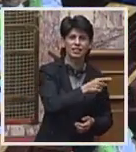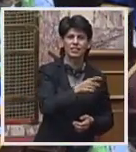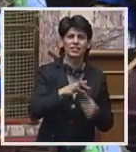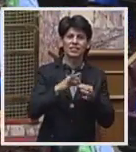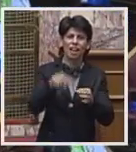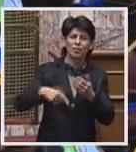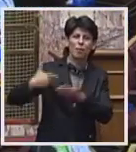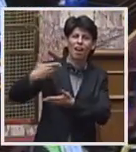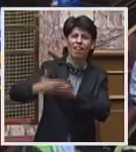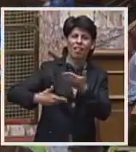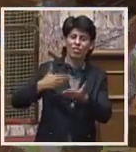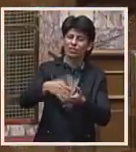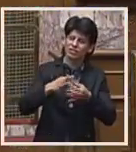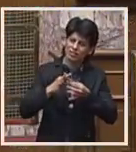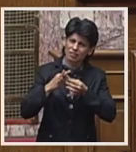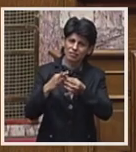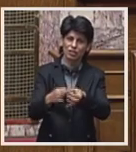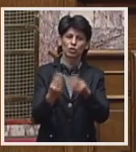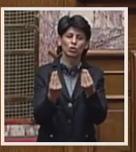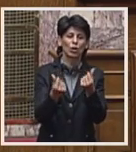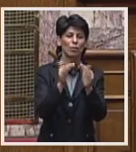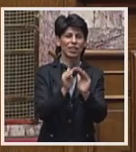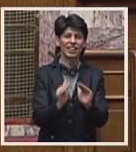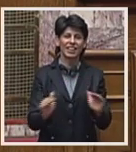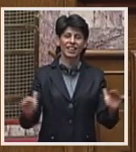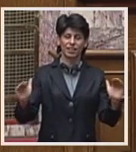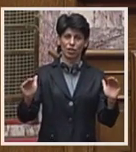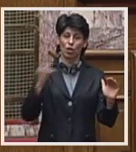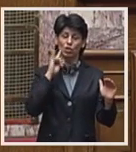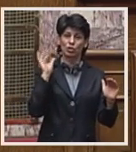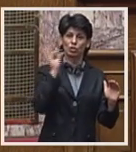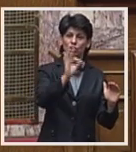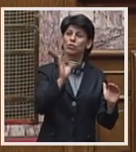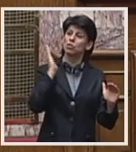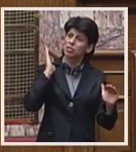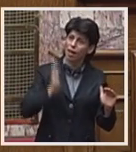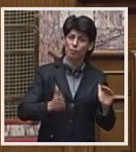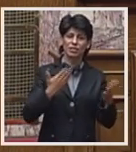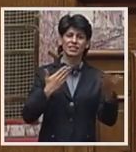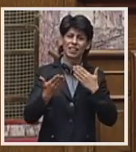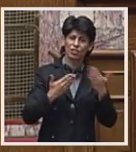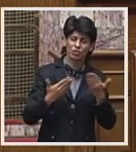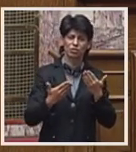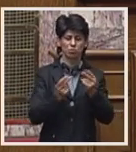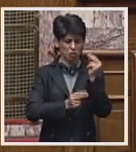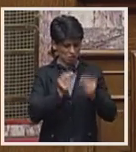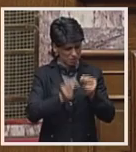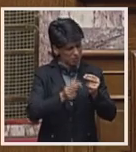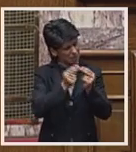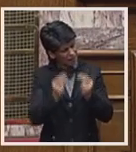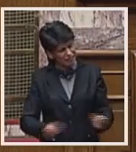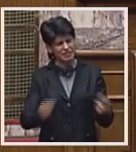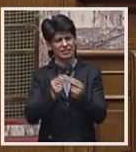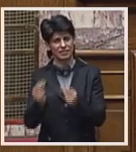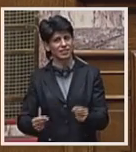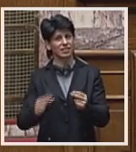την παράδοση με τρόπο ειρηνικό να μπορούμε να συνεννοηθούμε, να λύνουμε προβλήματα, αλλά